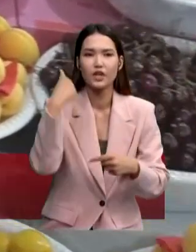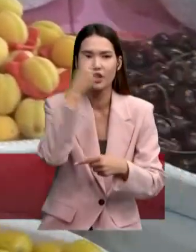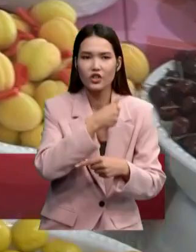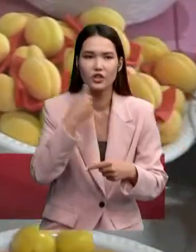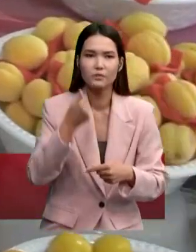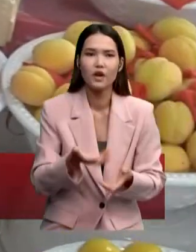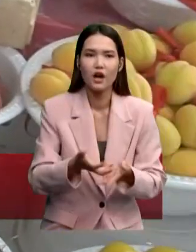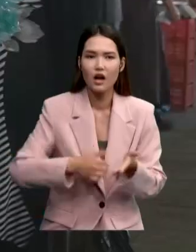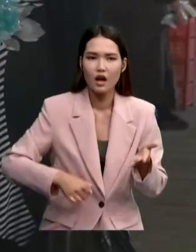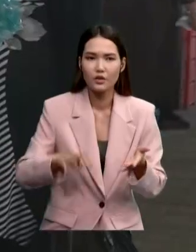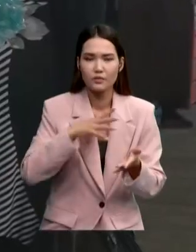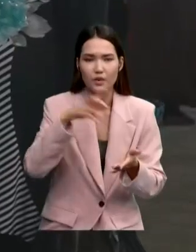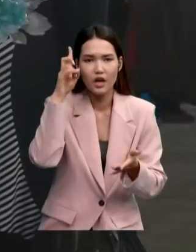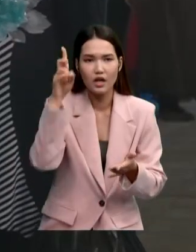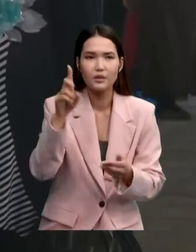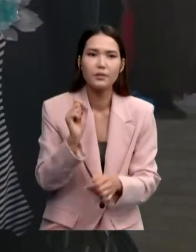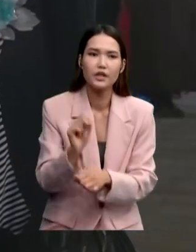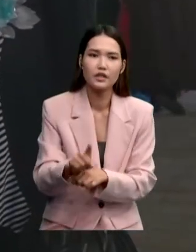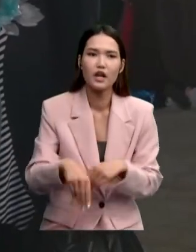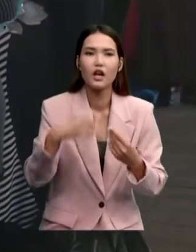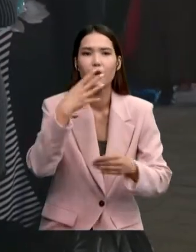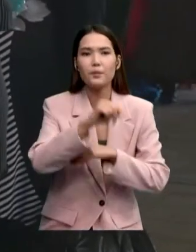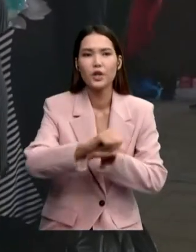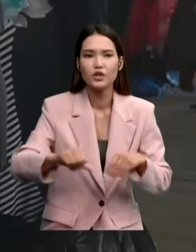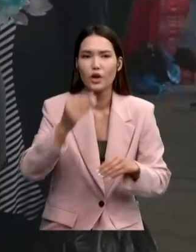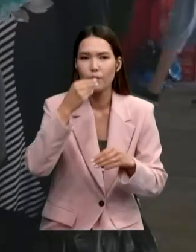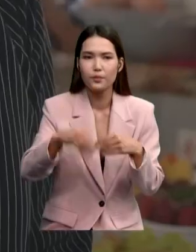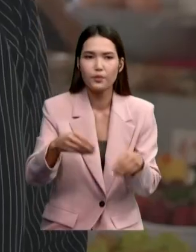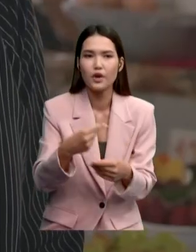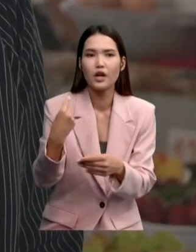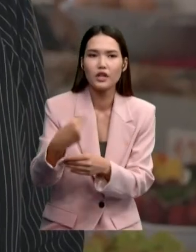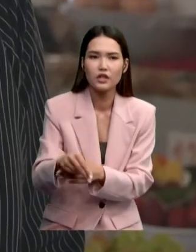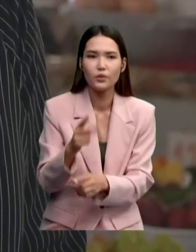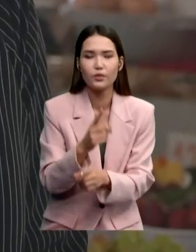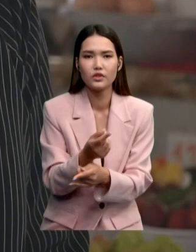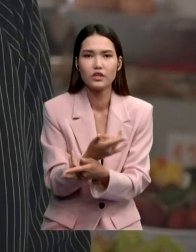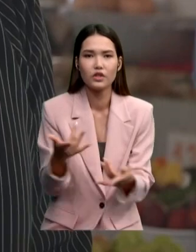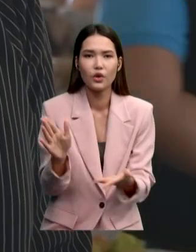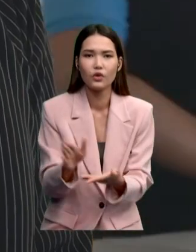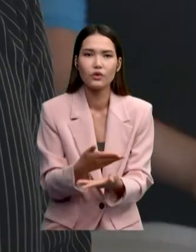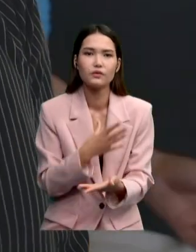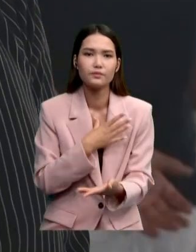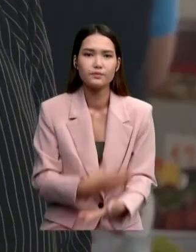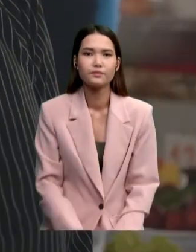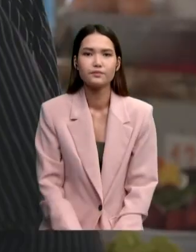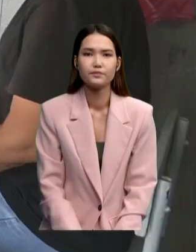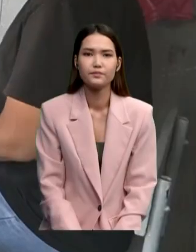тасталды. Сондай-ақ, мемлекеттік тапсырыс берушілердің шетелдік азық-түлікті сатып алуына шектеулер жойылды.